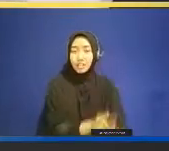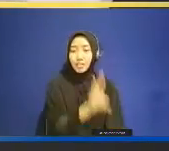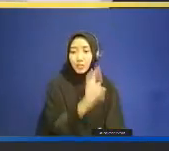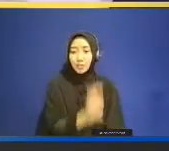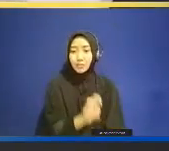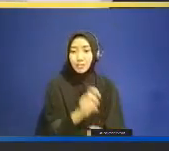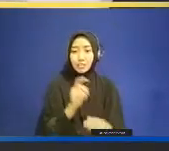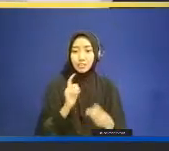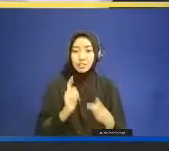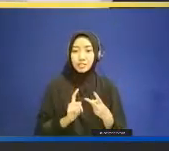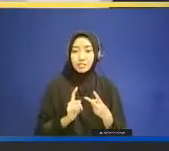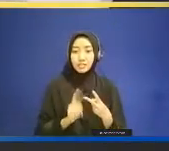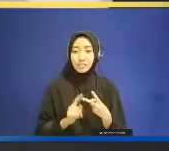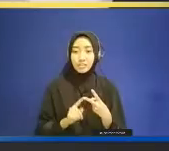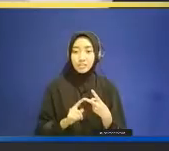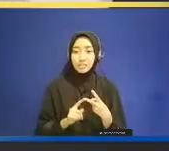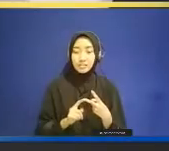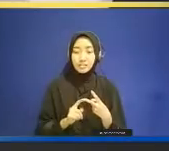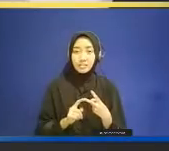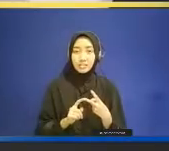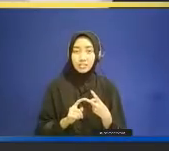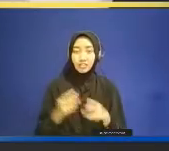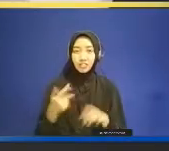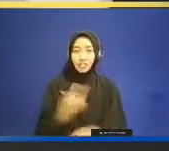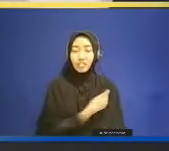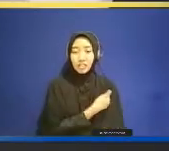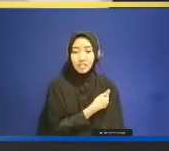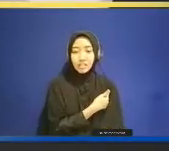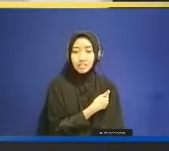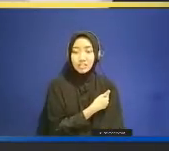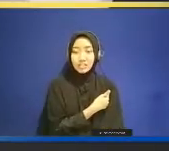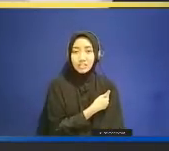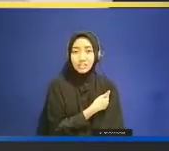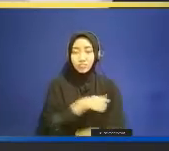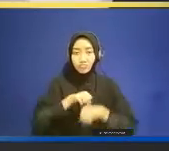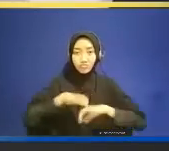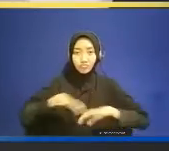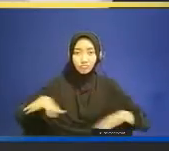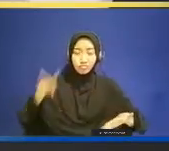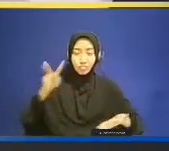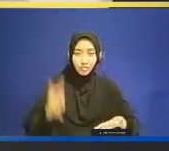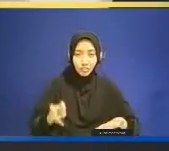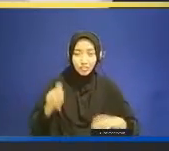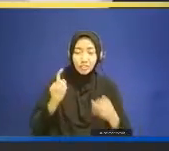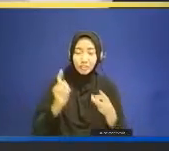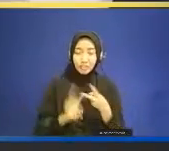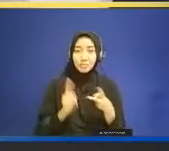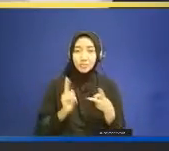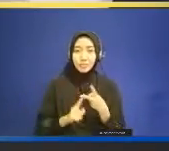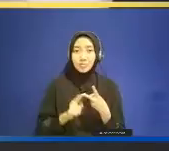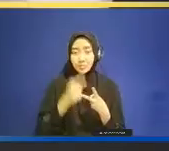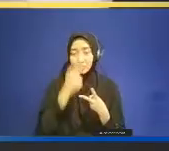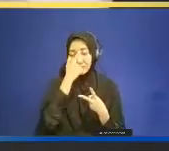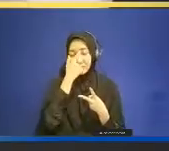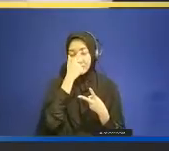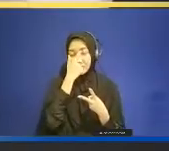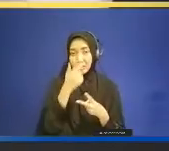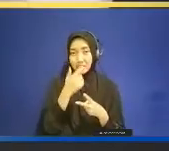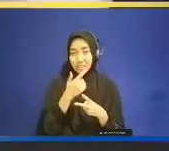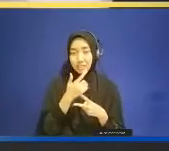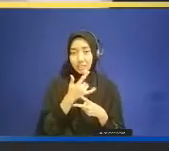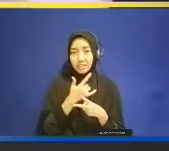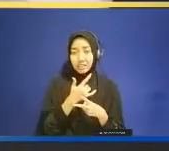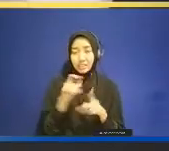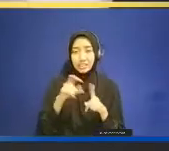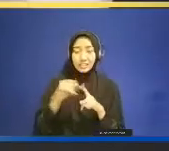pertama adalah bahwa vaksinasi terdaftar observasi seluas-luasnya yang kedua tentu kita juga harus tetap disiplin